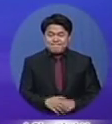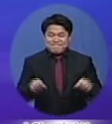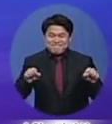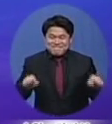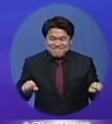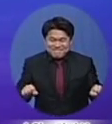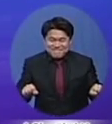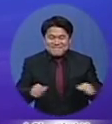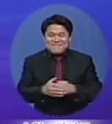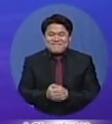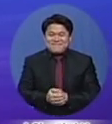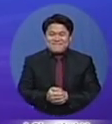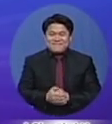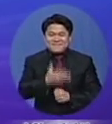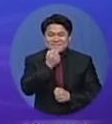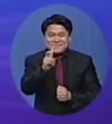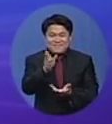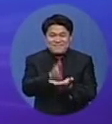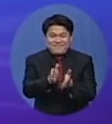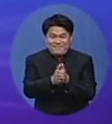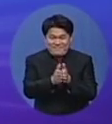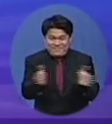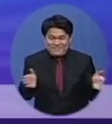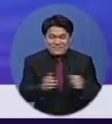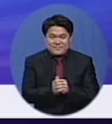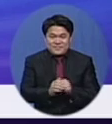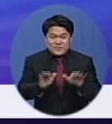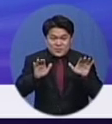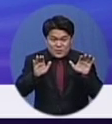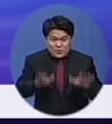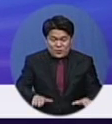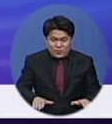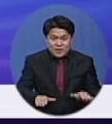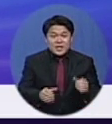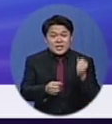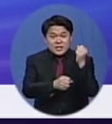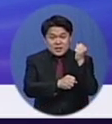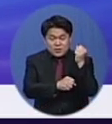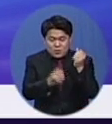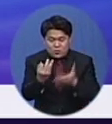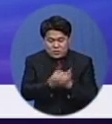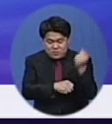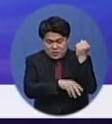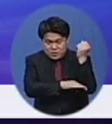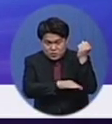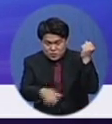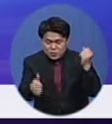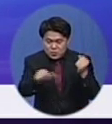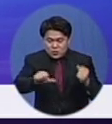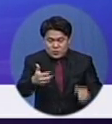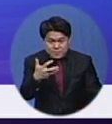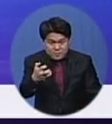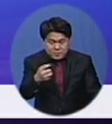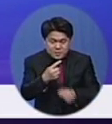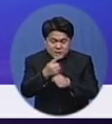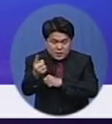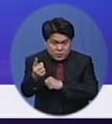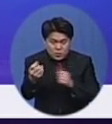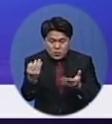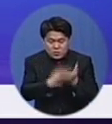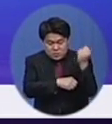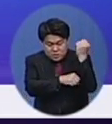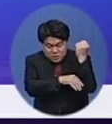시청자 여러분 안녕하십니까. 복지TV 뉴스입니다. 올해 최저임금은 5,580원입니다. 내년 최저임금은